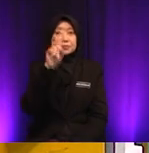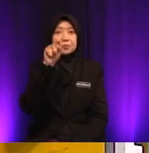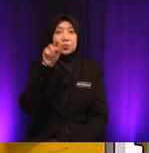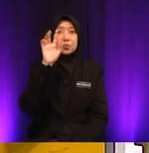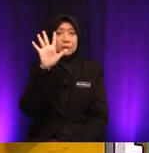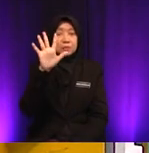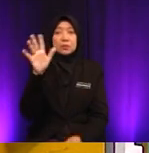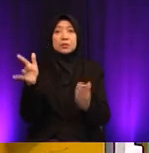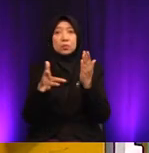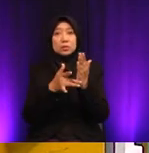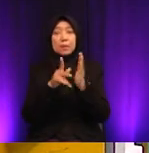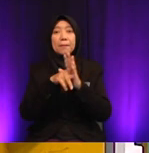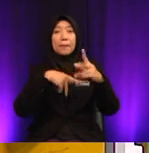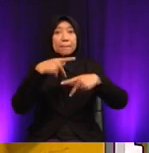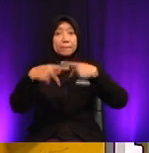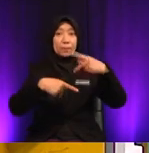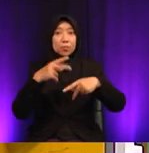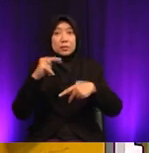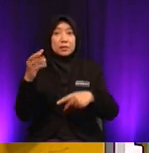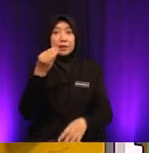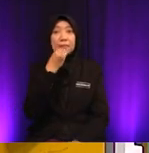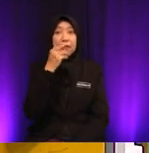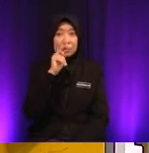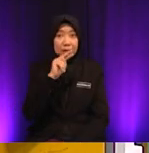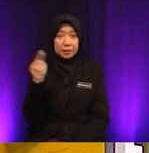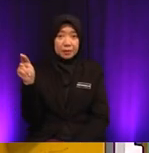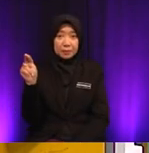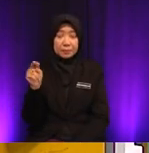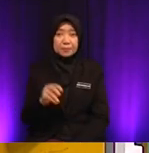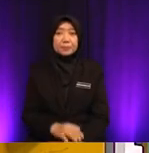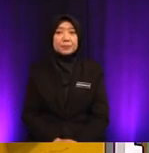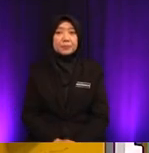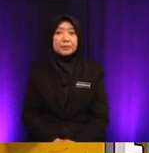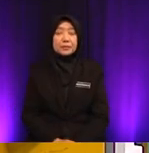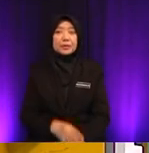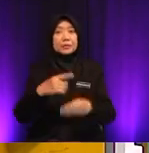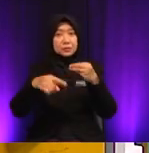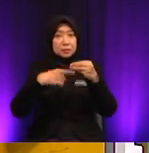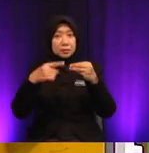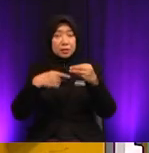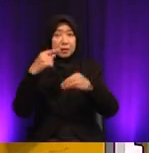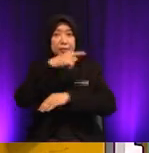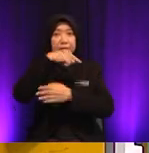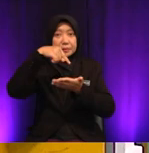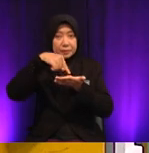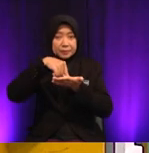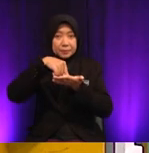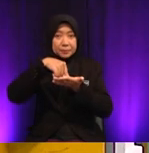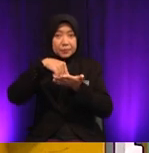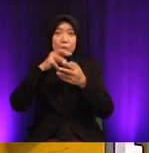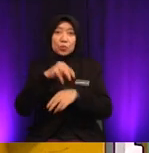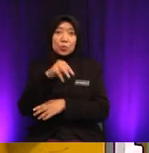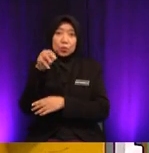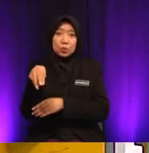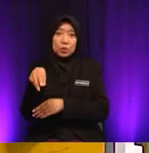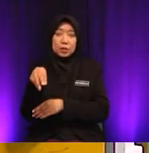teknologi pemrosesan makanan jadi pembelajaran kita hari ini aku mau murid boleh